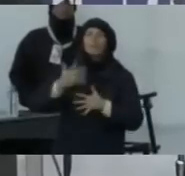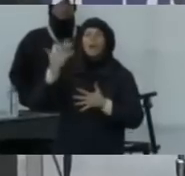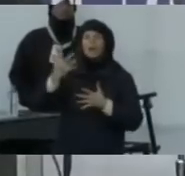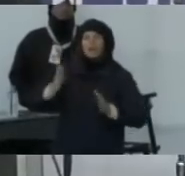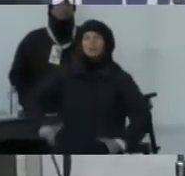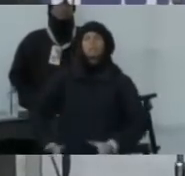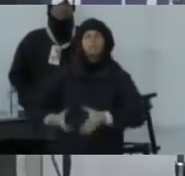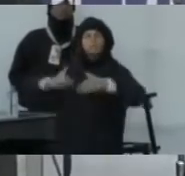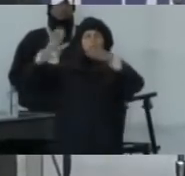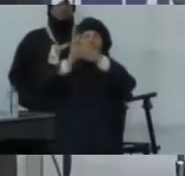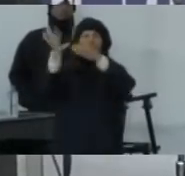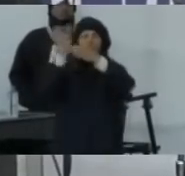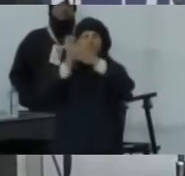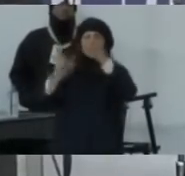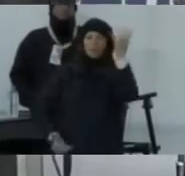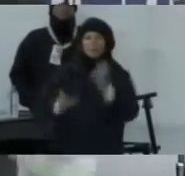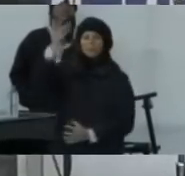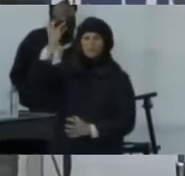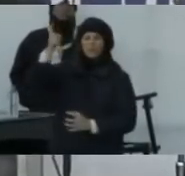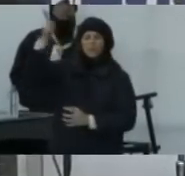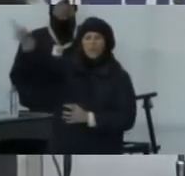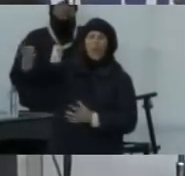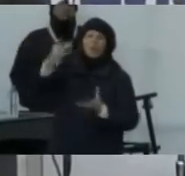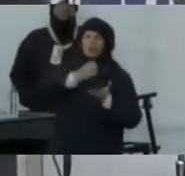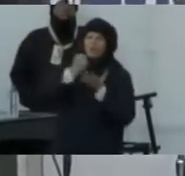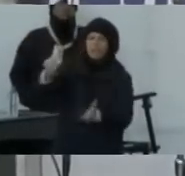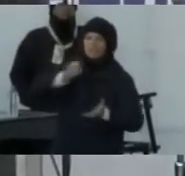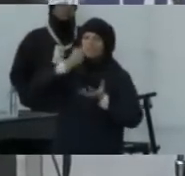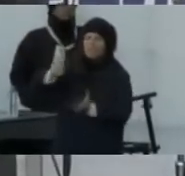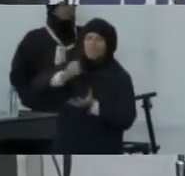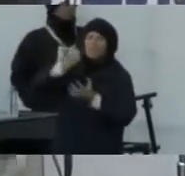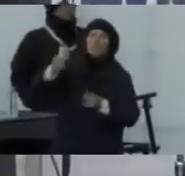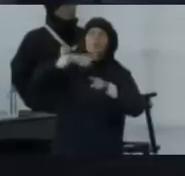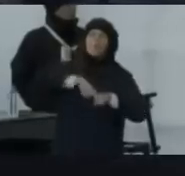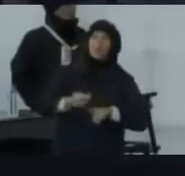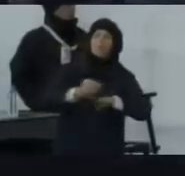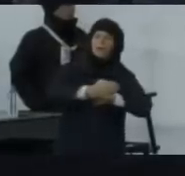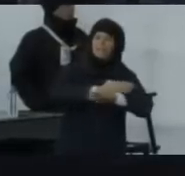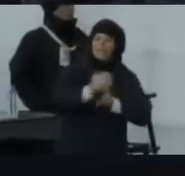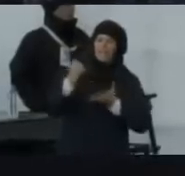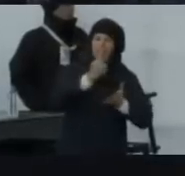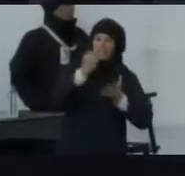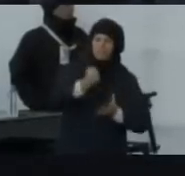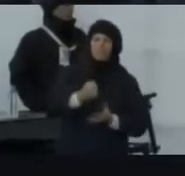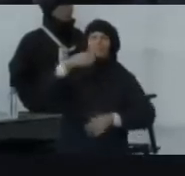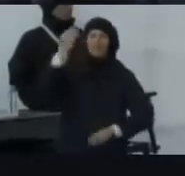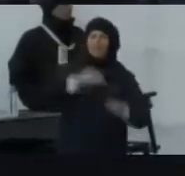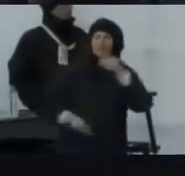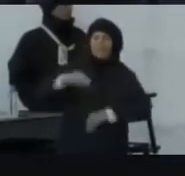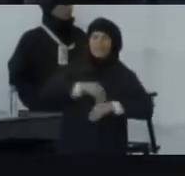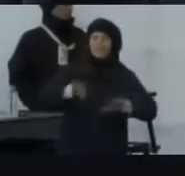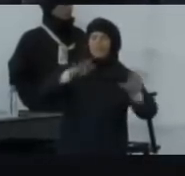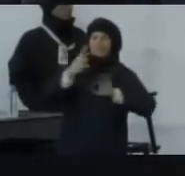chiama termovalorizzatore, ecco che i finanziamenti ai partiti dove un referendum di 95% degli italiani